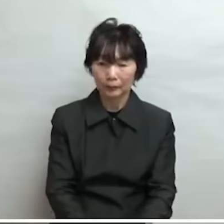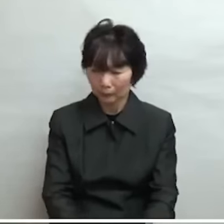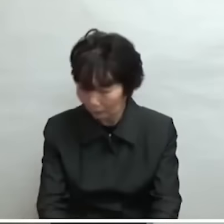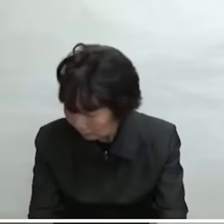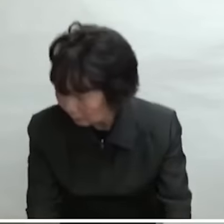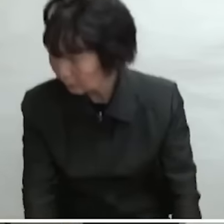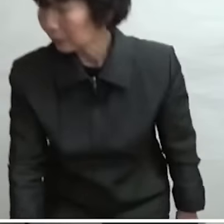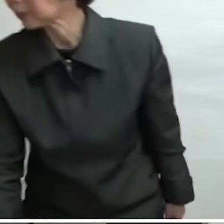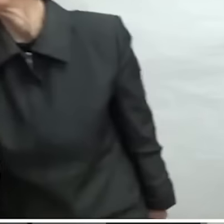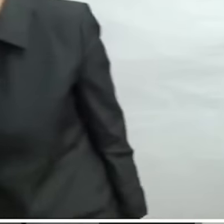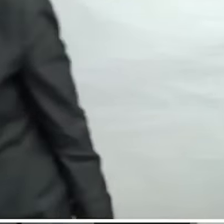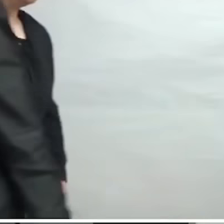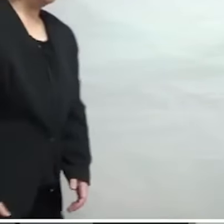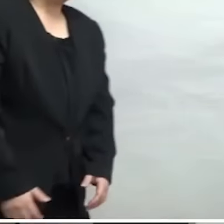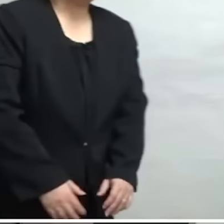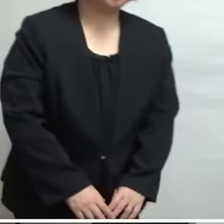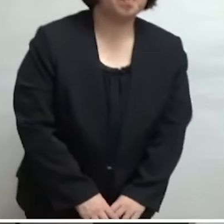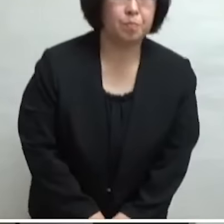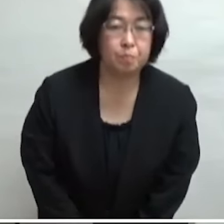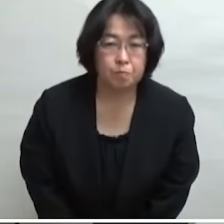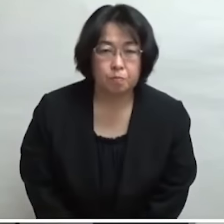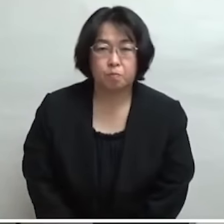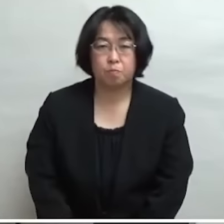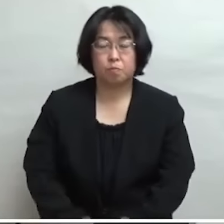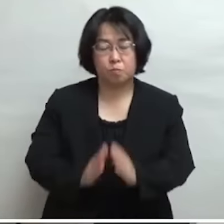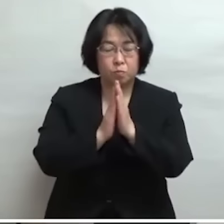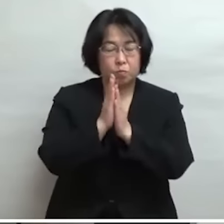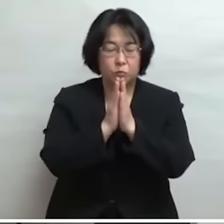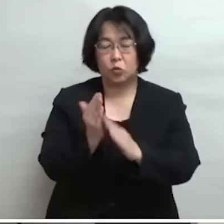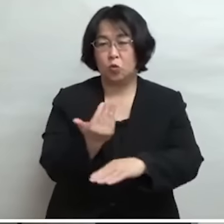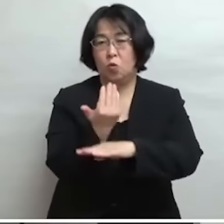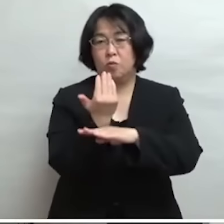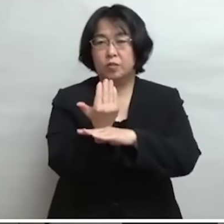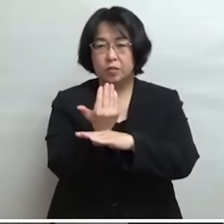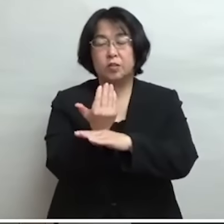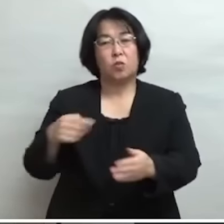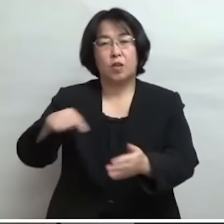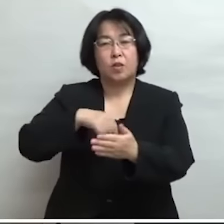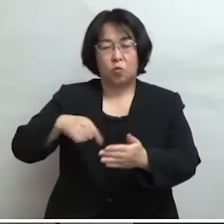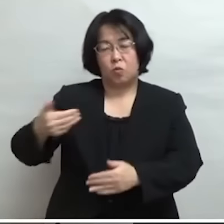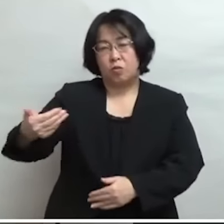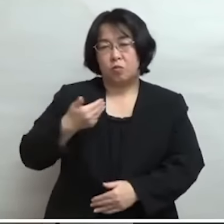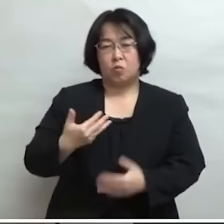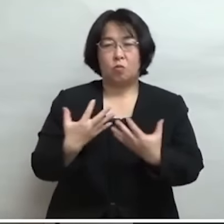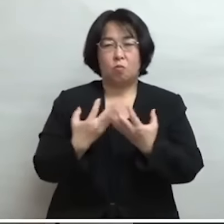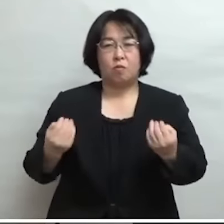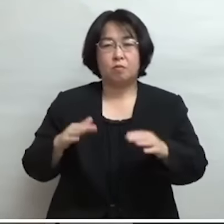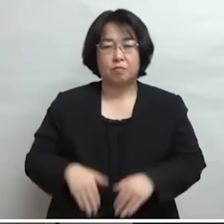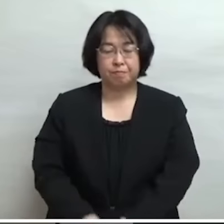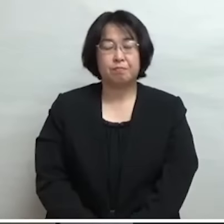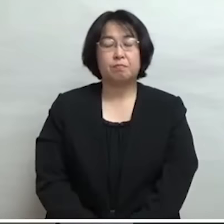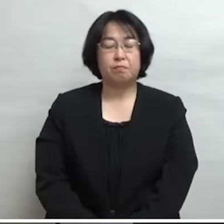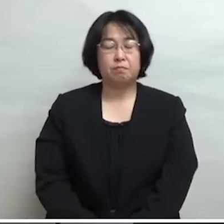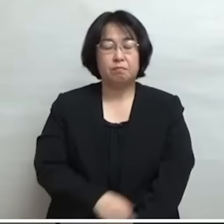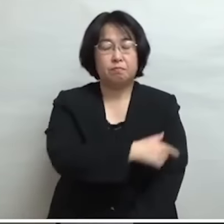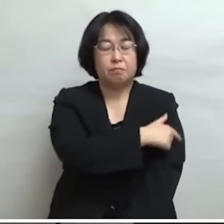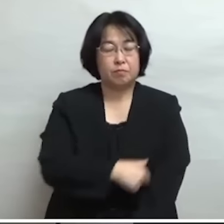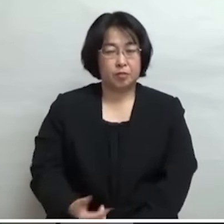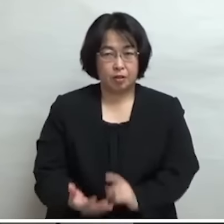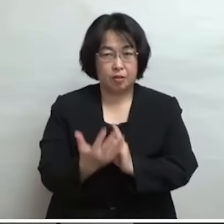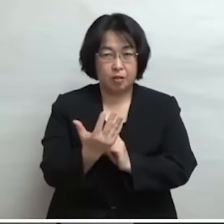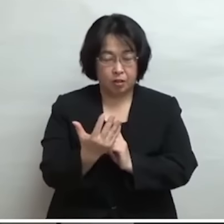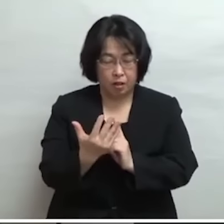今日はですね、ちょっとこの追悼碑の問題が主な議論になってしまったんですが、まあ、この記者会見結構最近